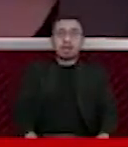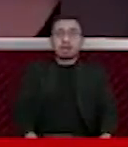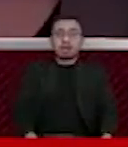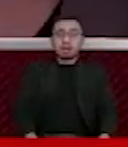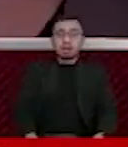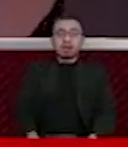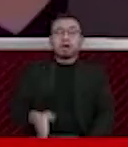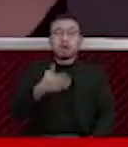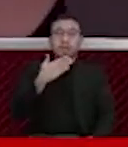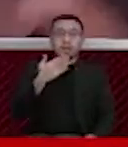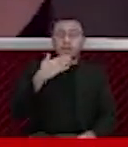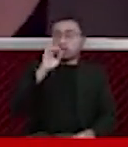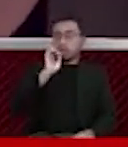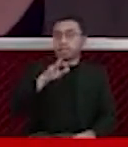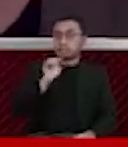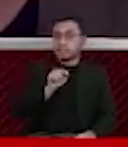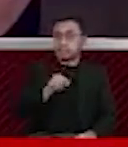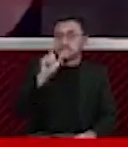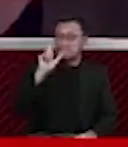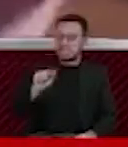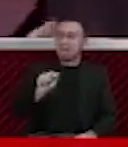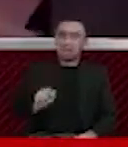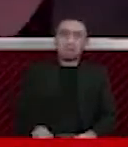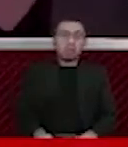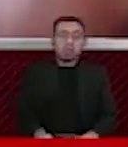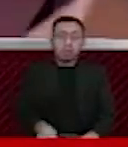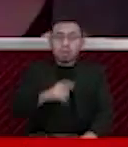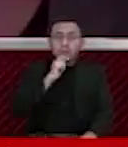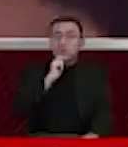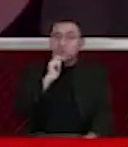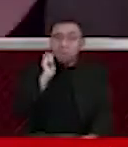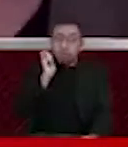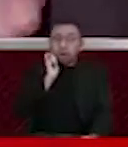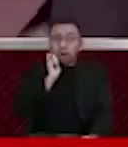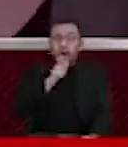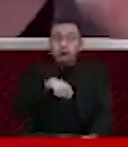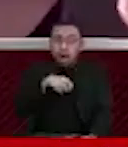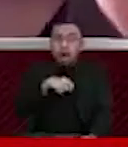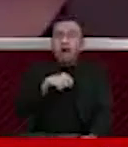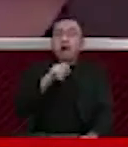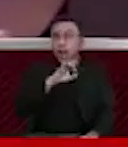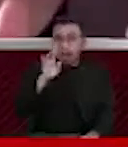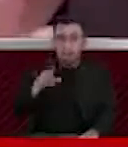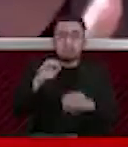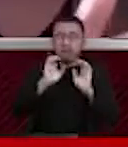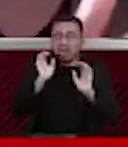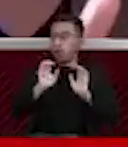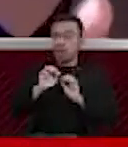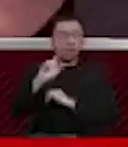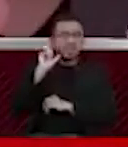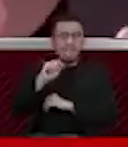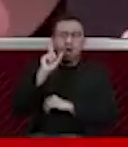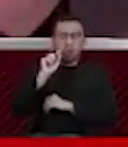Canyon kejauhan banget gitu loh Ini udah tua udah tuwir Generation X gitu ya jauh banget gitu nah mereka tuh butuh yang namanya role model